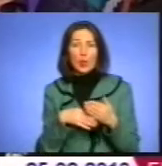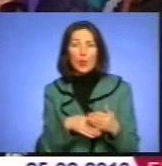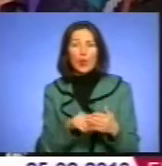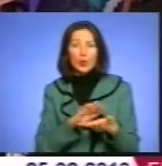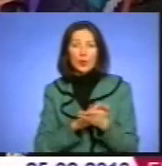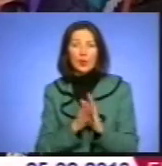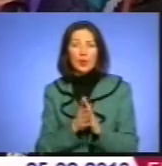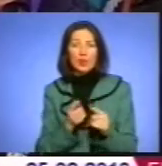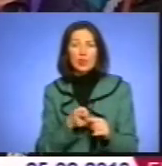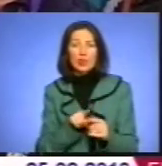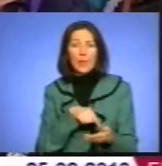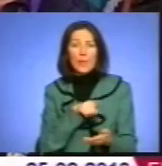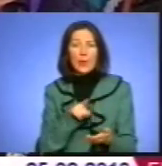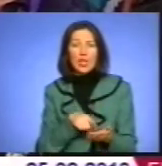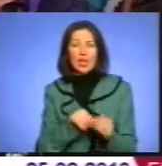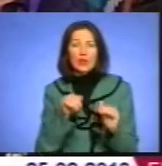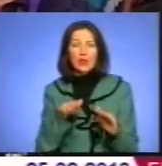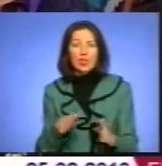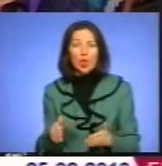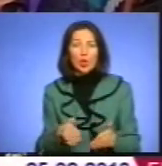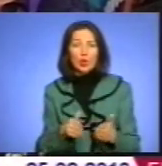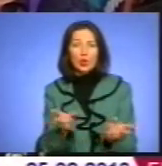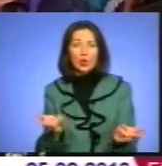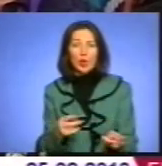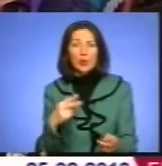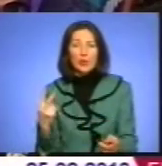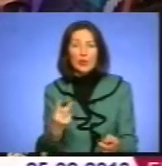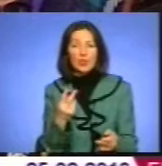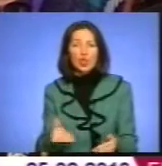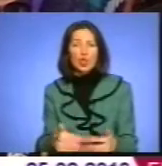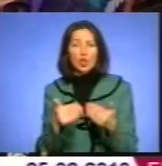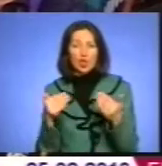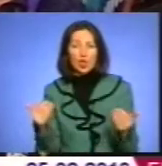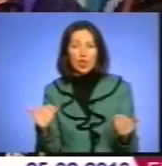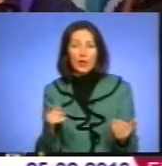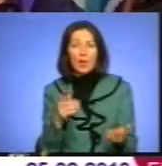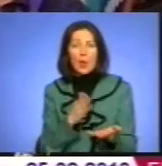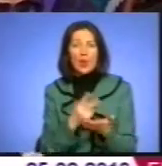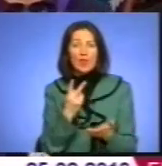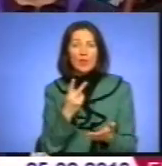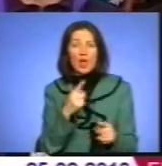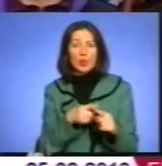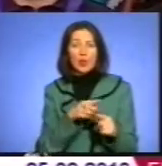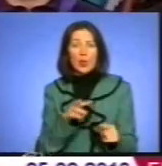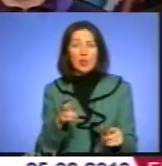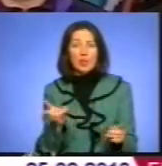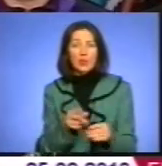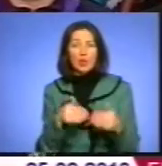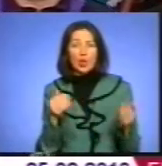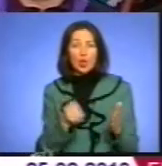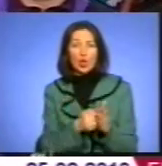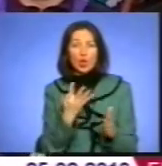уладнати ці питання, вирішити. І доріжку треба вдвічі розширити. Вона має 2,5 метри, треба розширити до 4